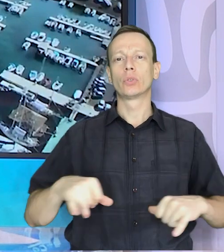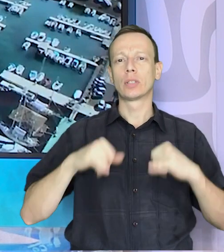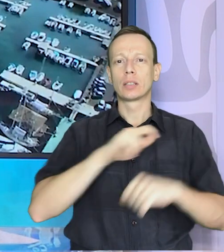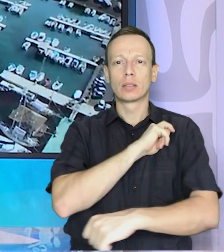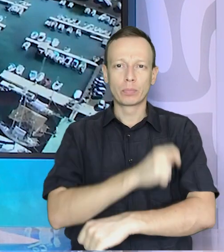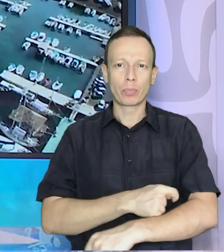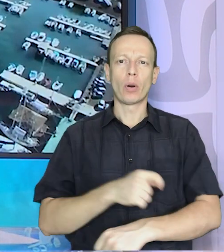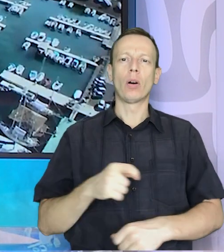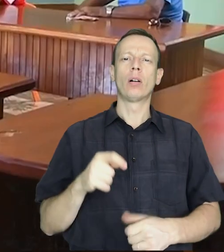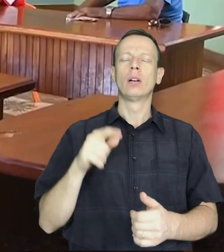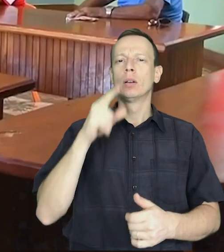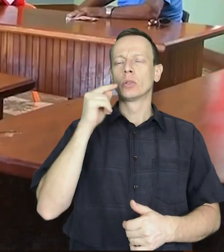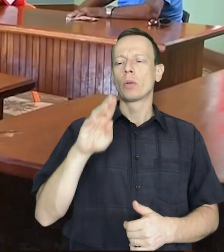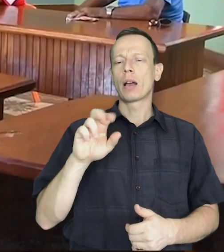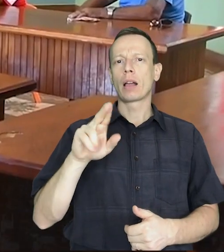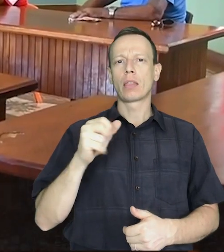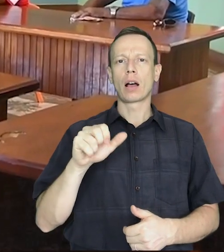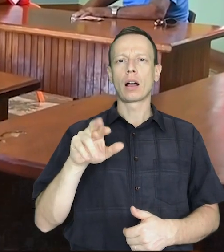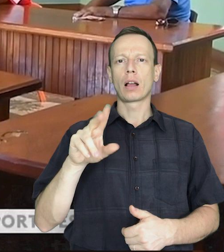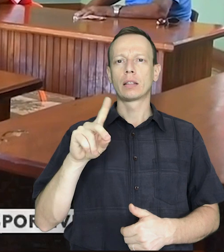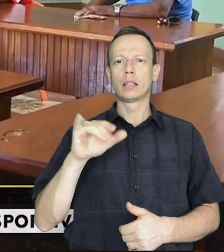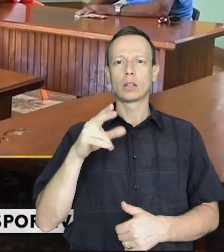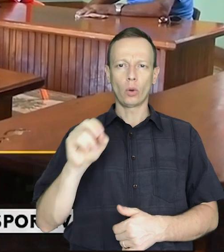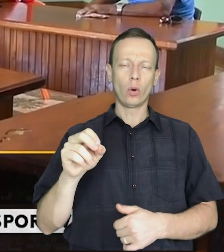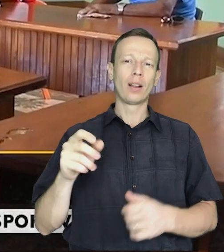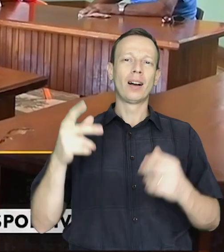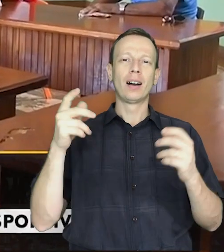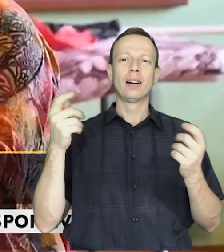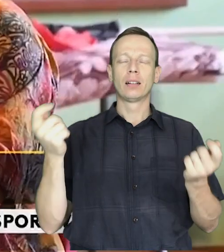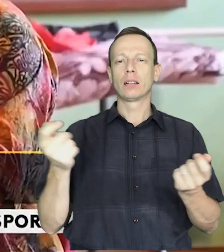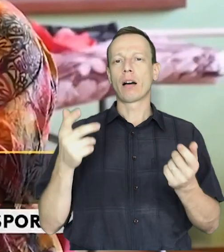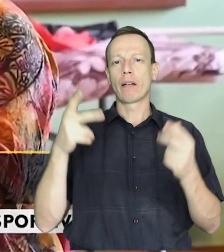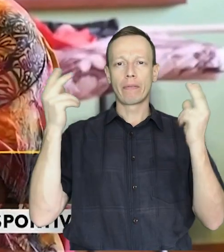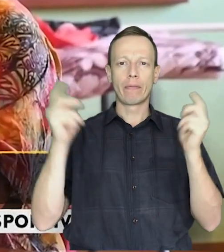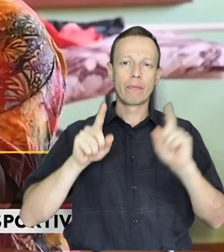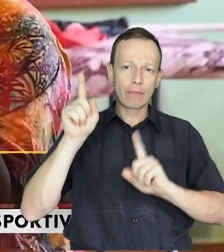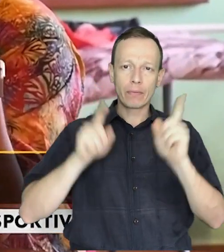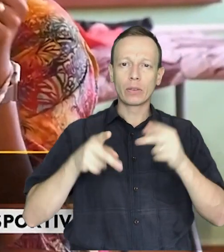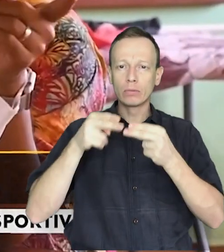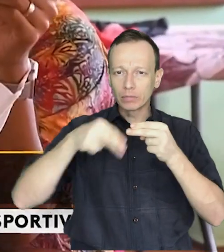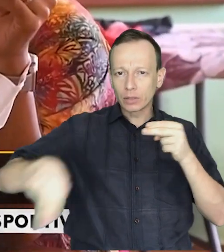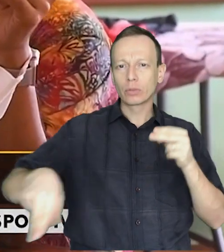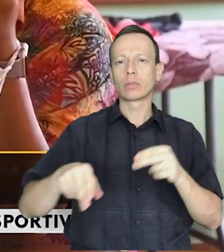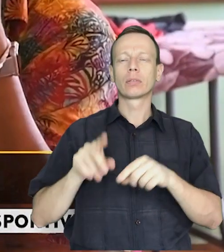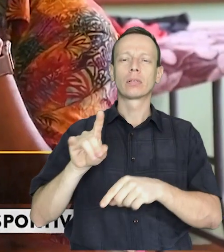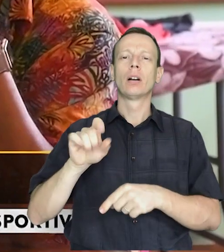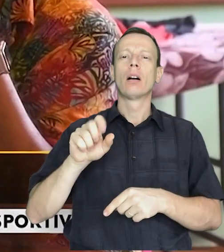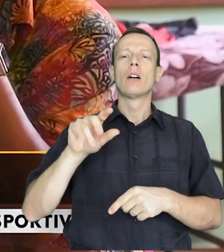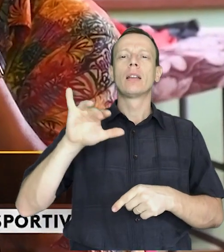la jeunesse et des sports de Polynésie, Haritea Bernardino, a assisté à la cérémonie d'ouverture de la Vaikaiki aux